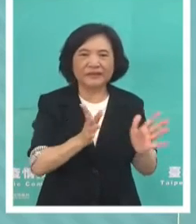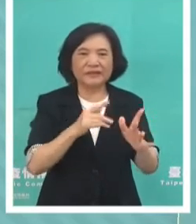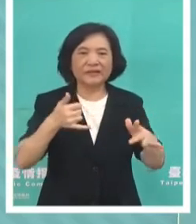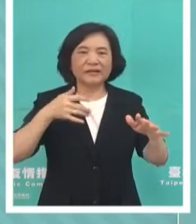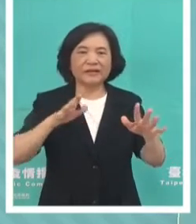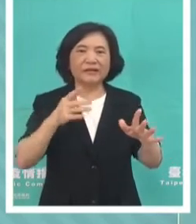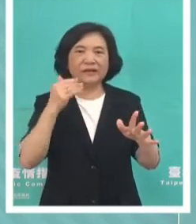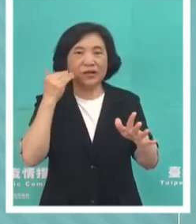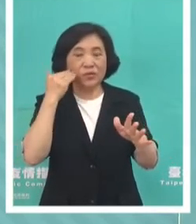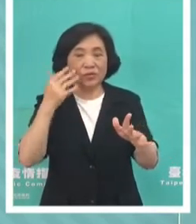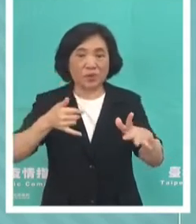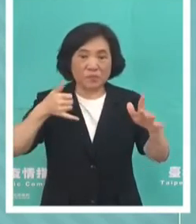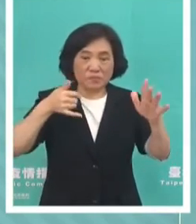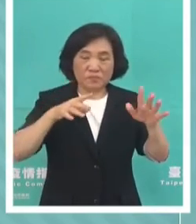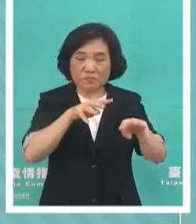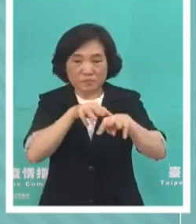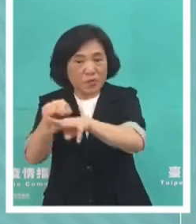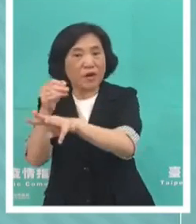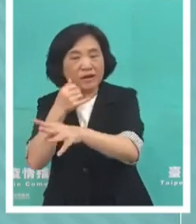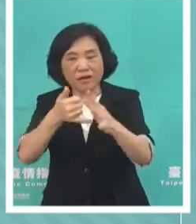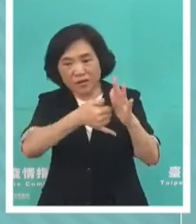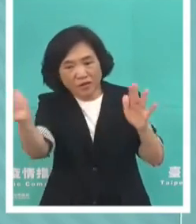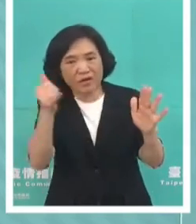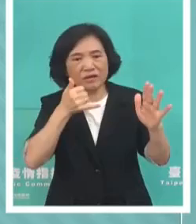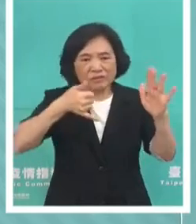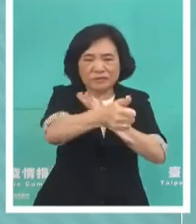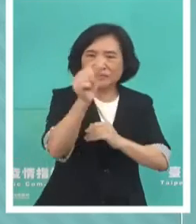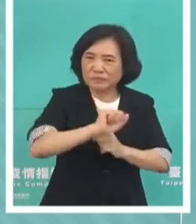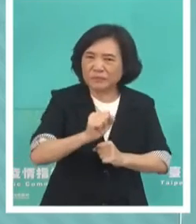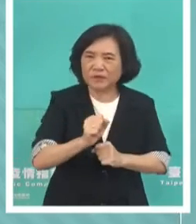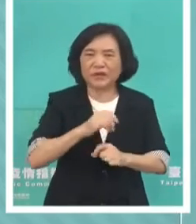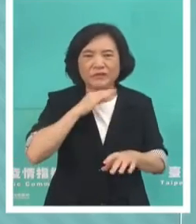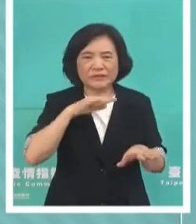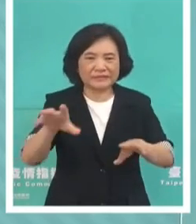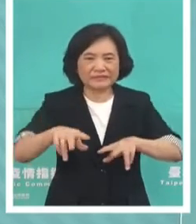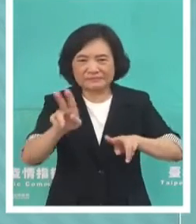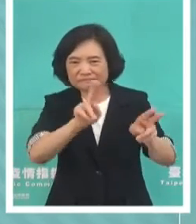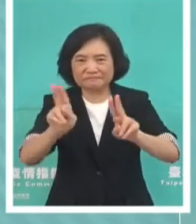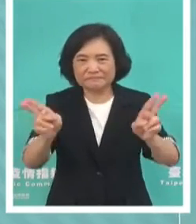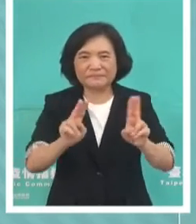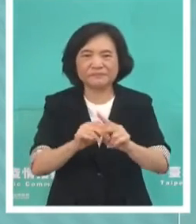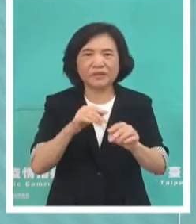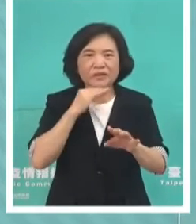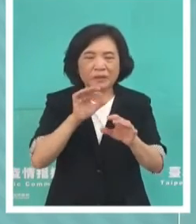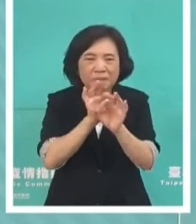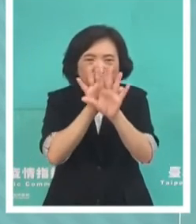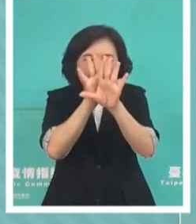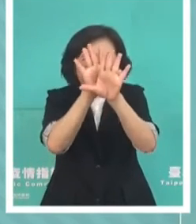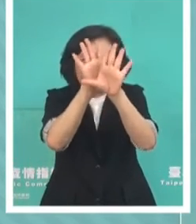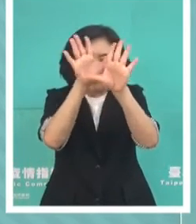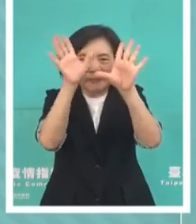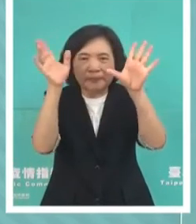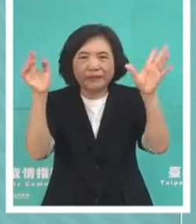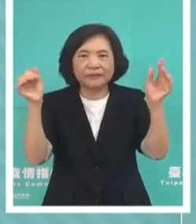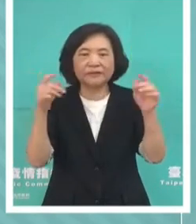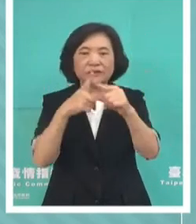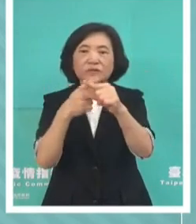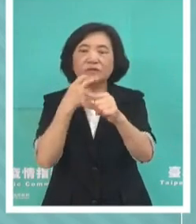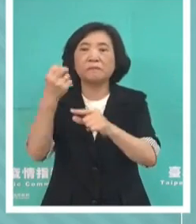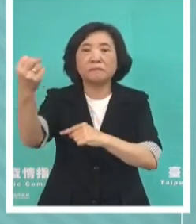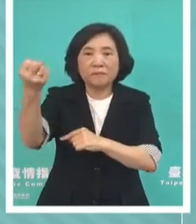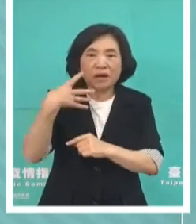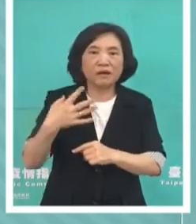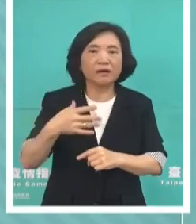啊，哈，要轰炭要干什么？那天亮以后，你知道啊。这个中央有电话